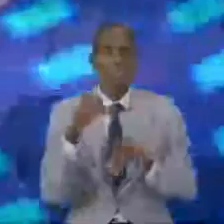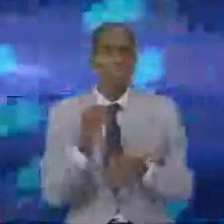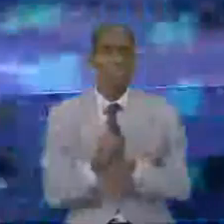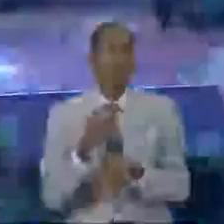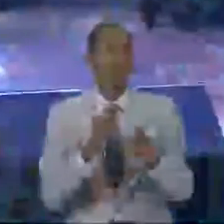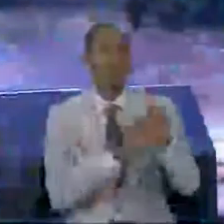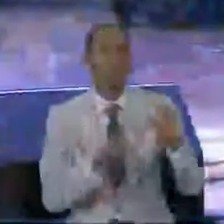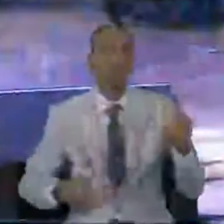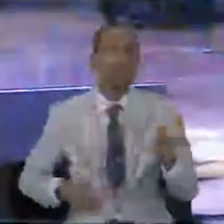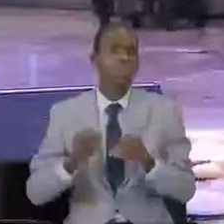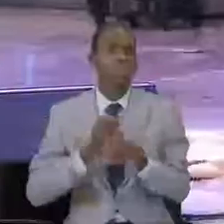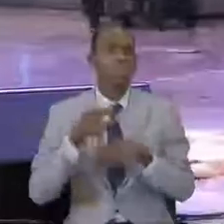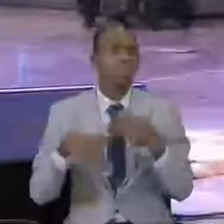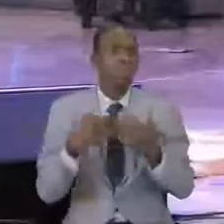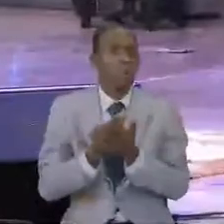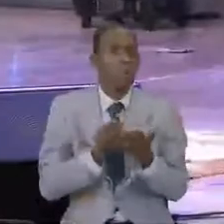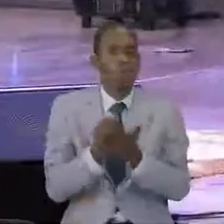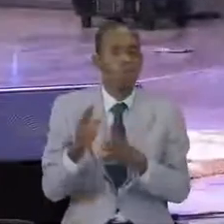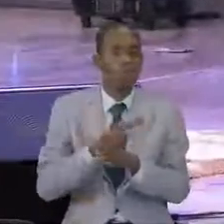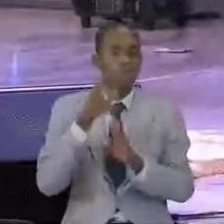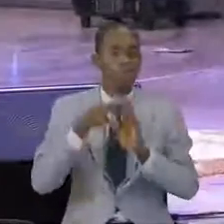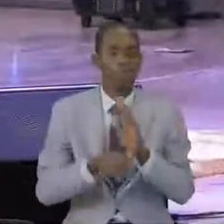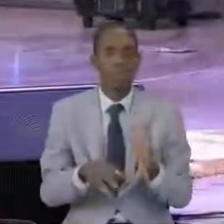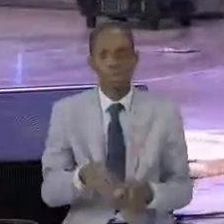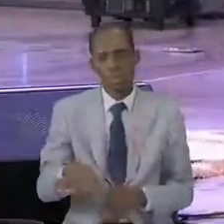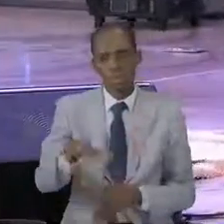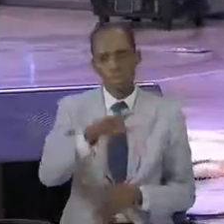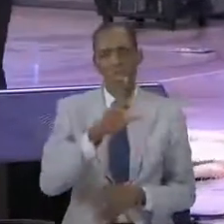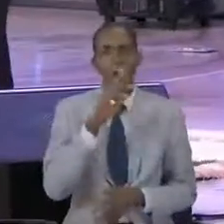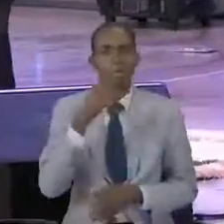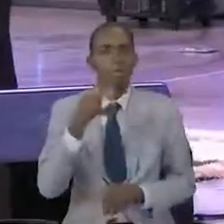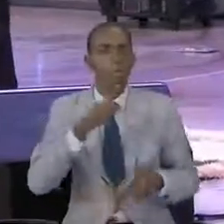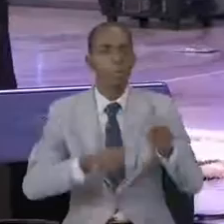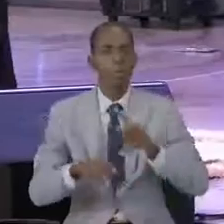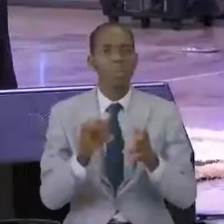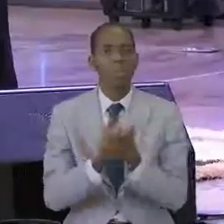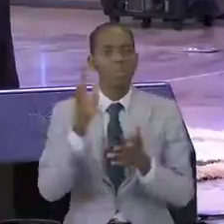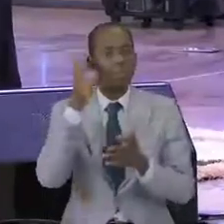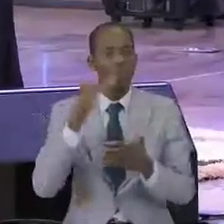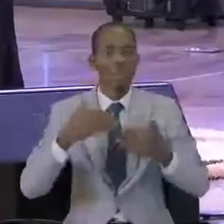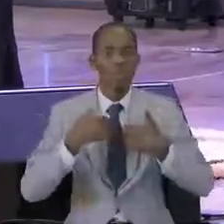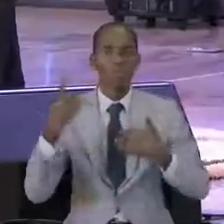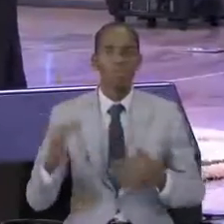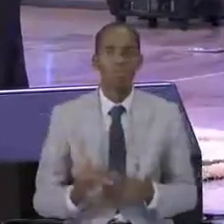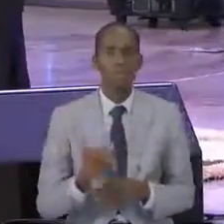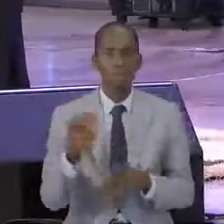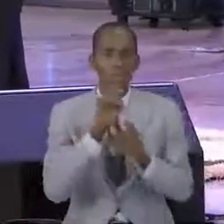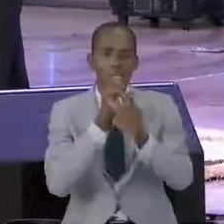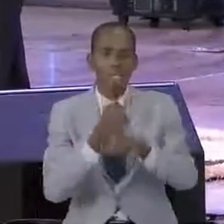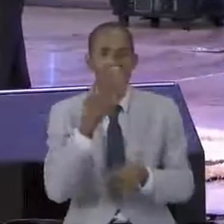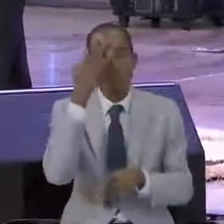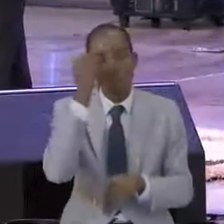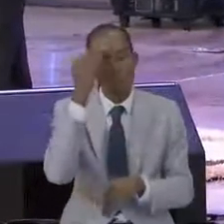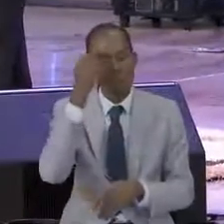de Dieu en toute sincérité il s'agit là de jambes qui auront la récompense éternelle parce